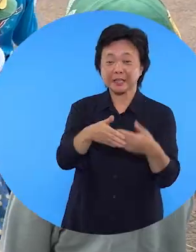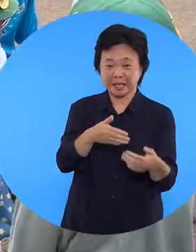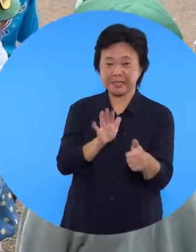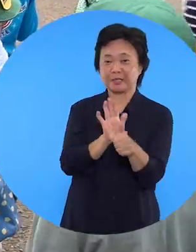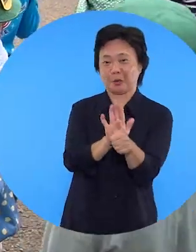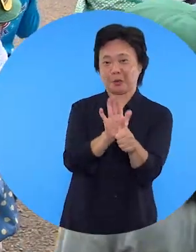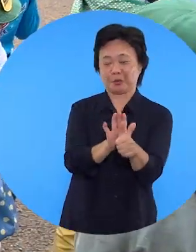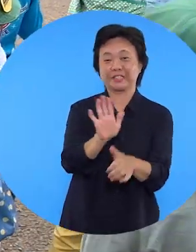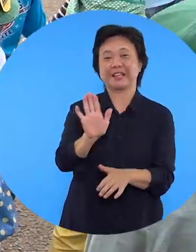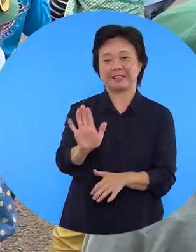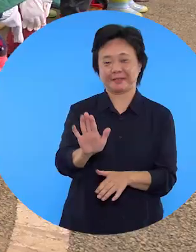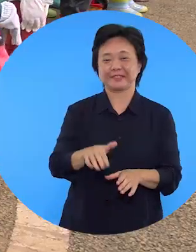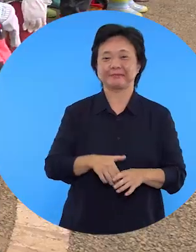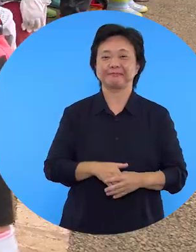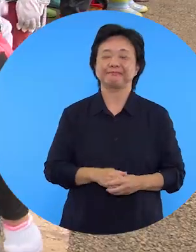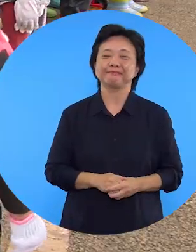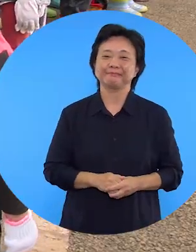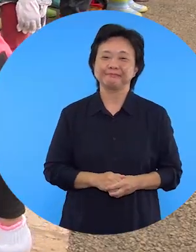ます